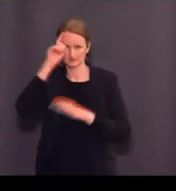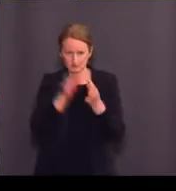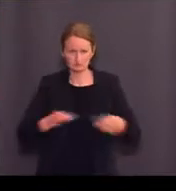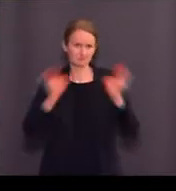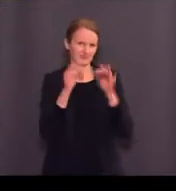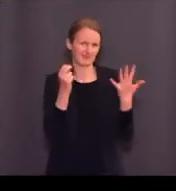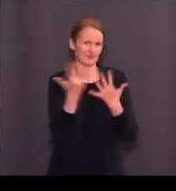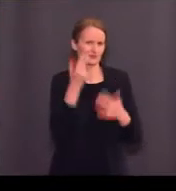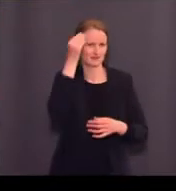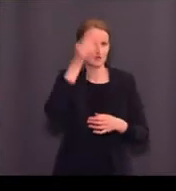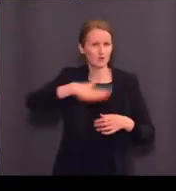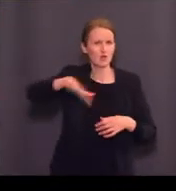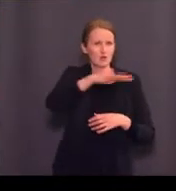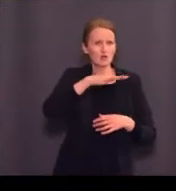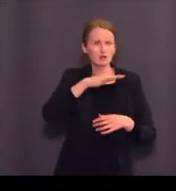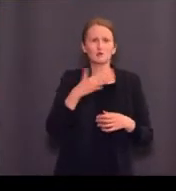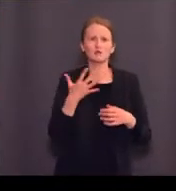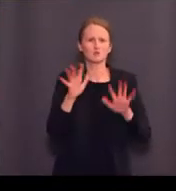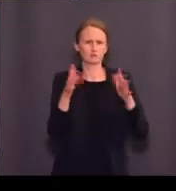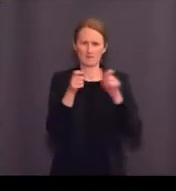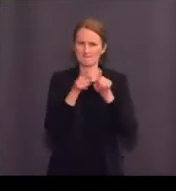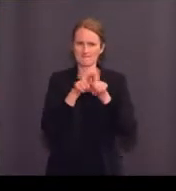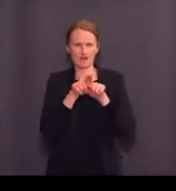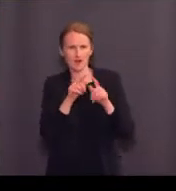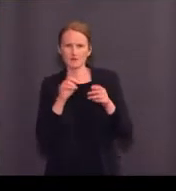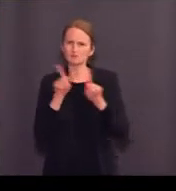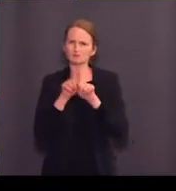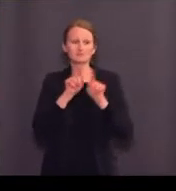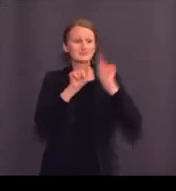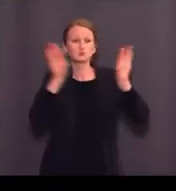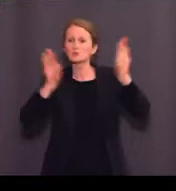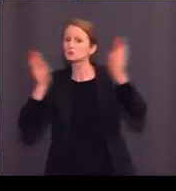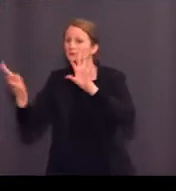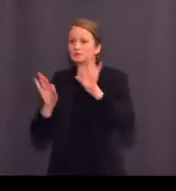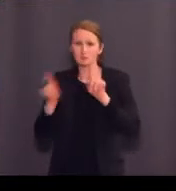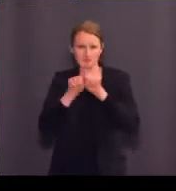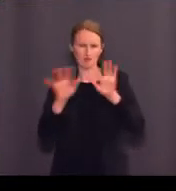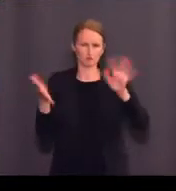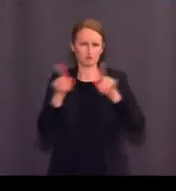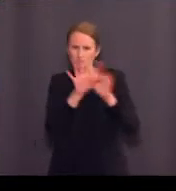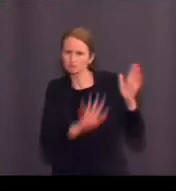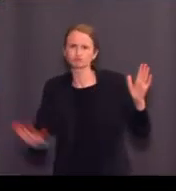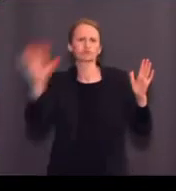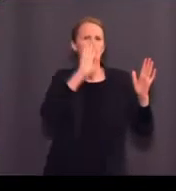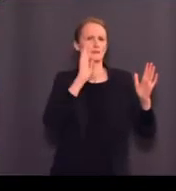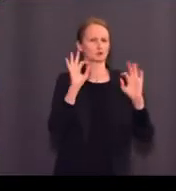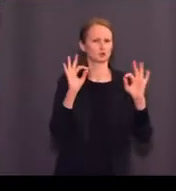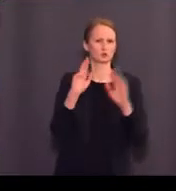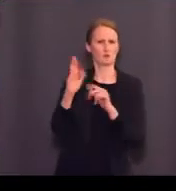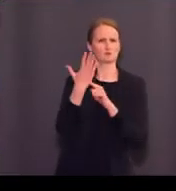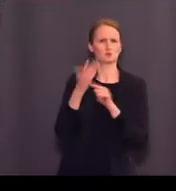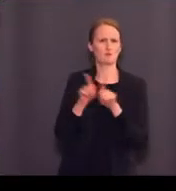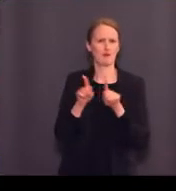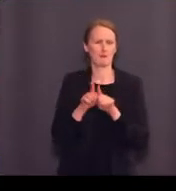population des écoles en Belgique en général. Que peut-on voir dans ces résultats? Eh bien, il faut apparaître